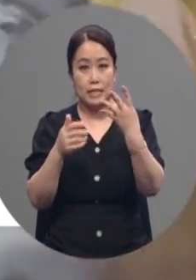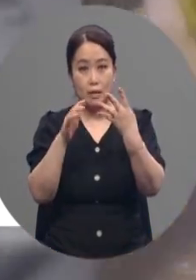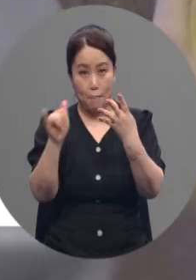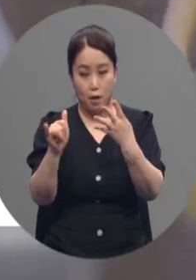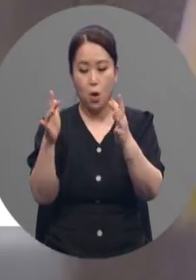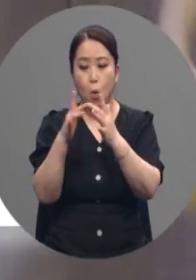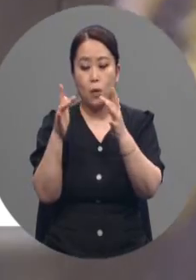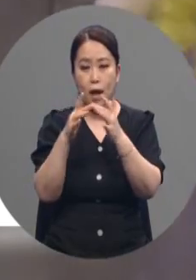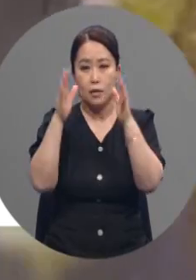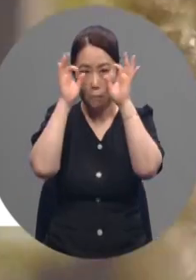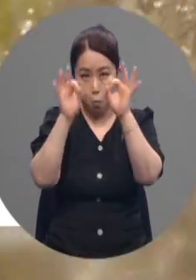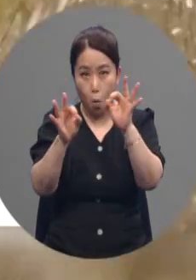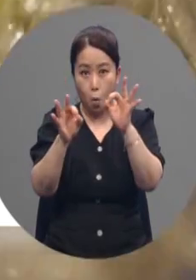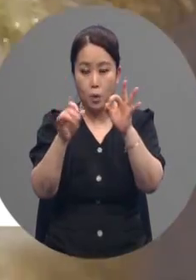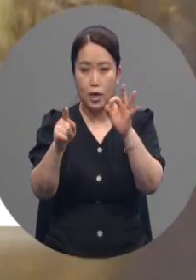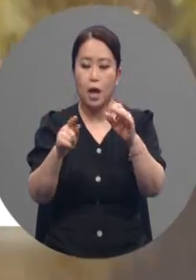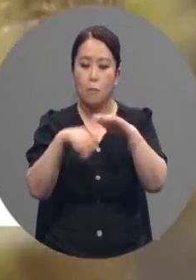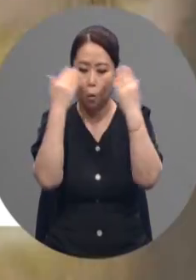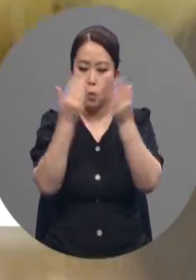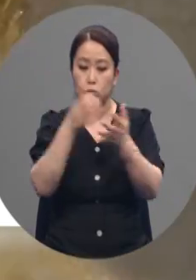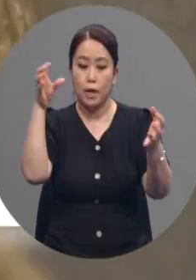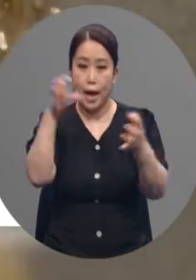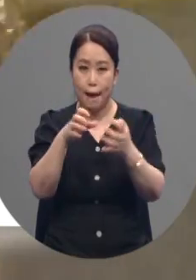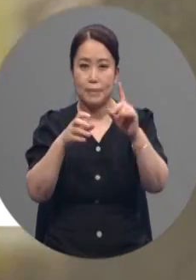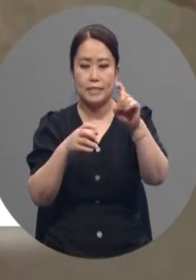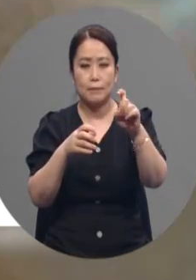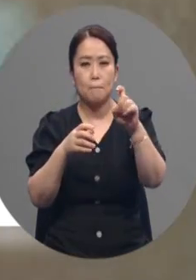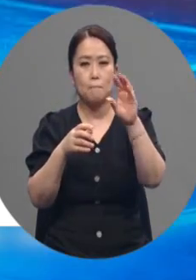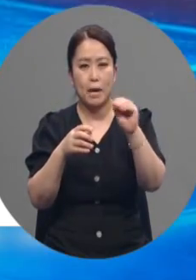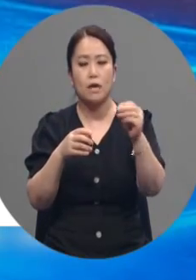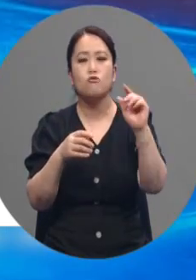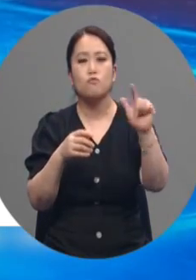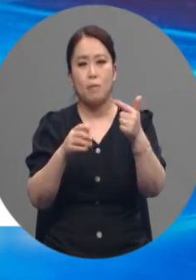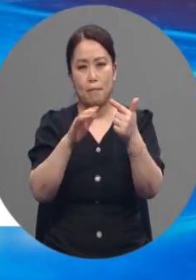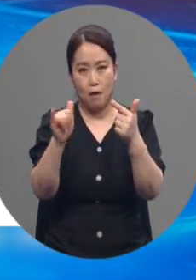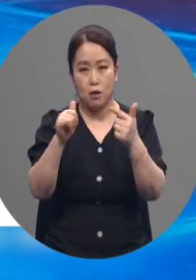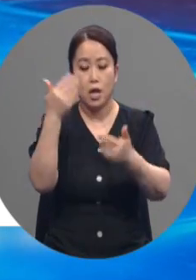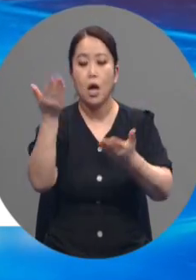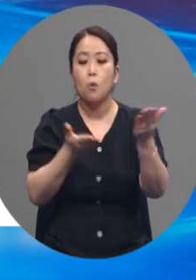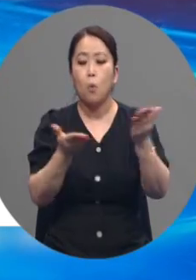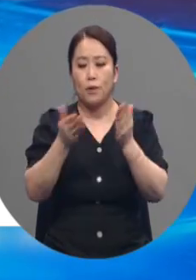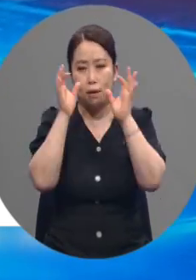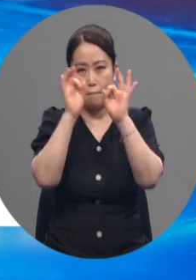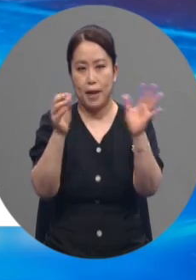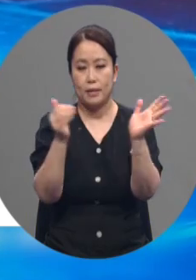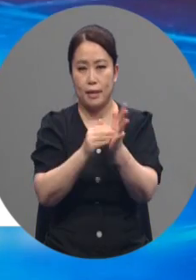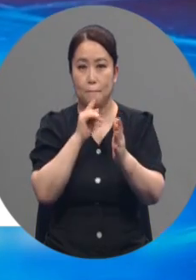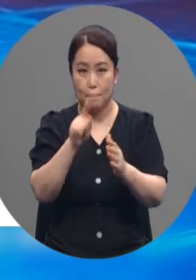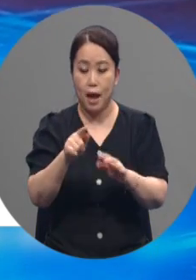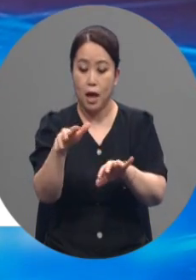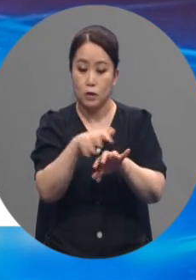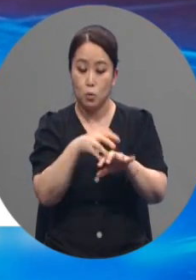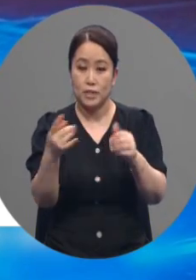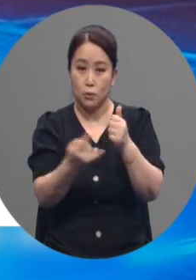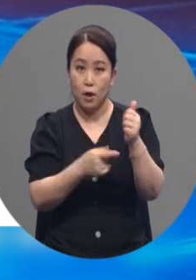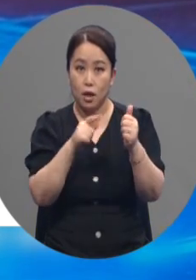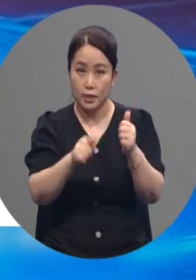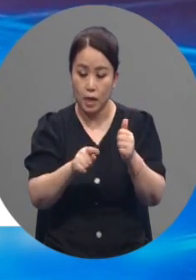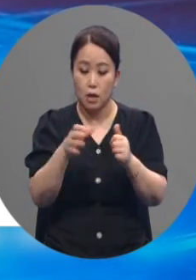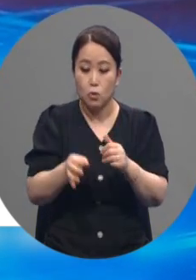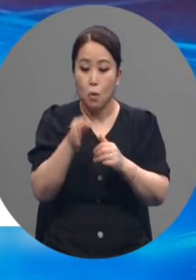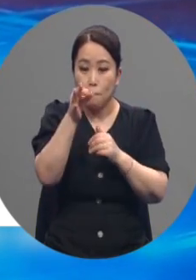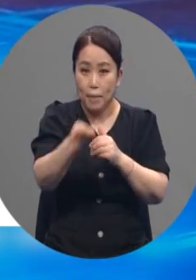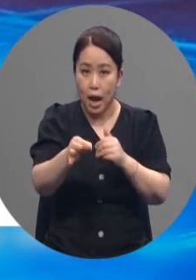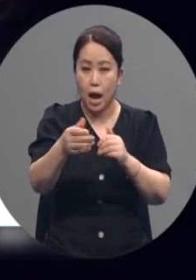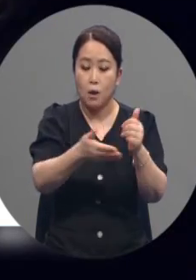온라인 관람 으레 모두 10만 600여명이 공연을 봤다 고 밝혔습니다 조직위는 유료 관객수가 예년